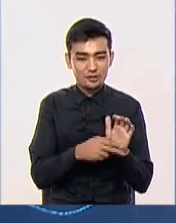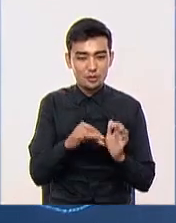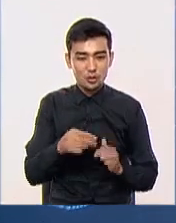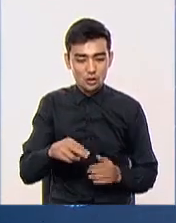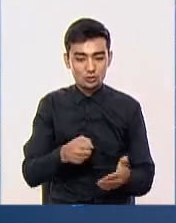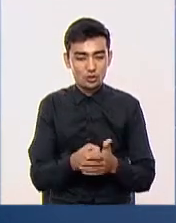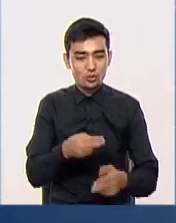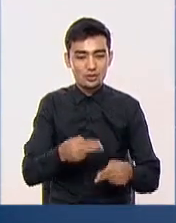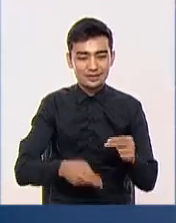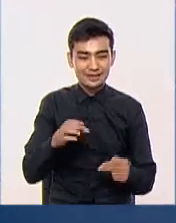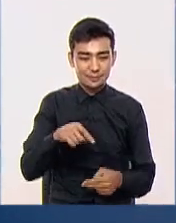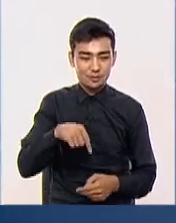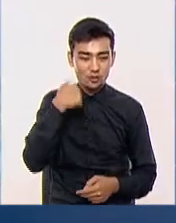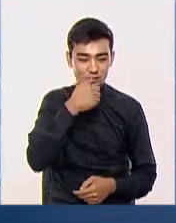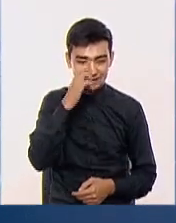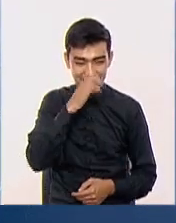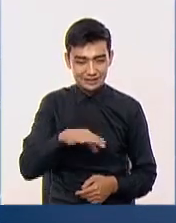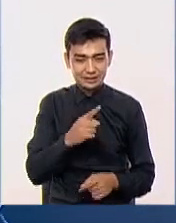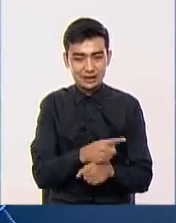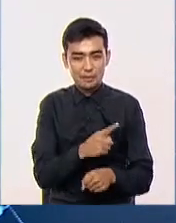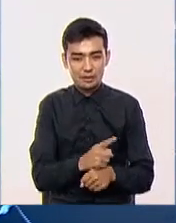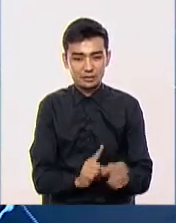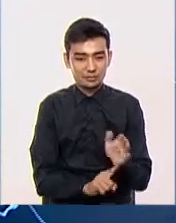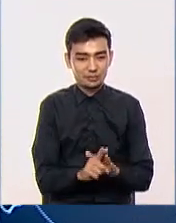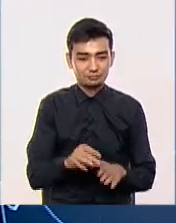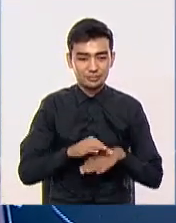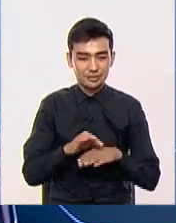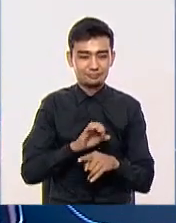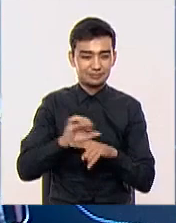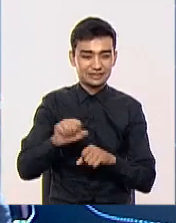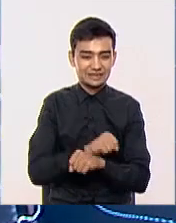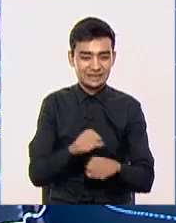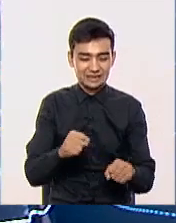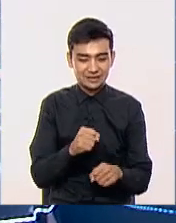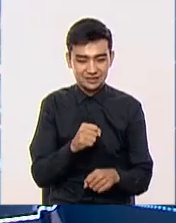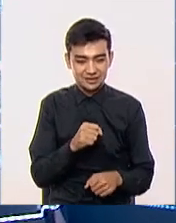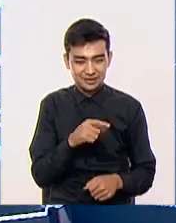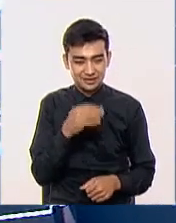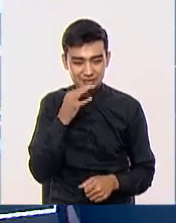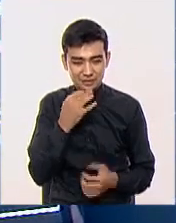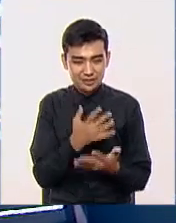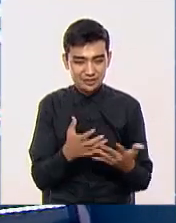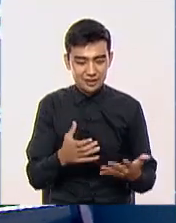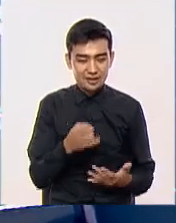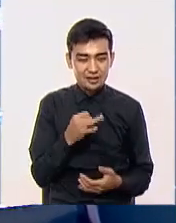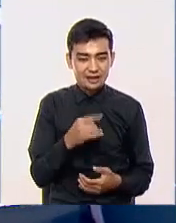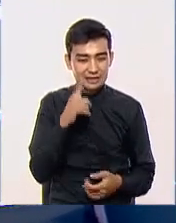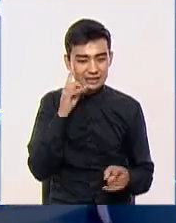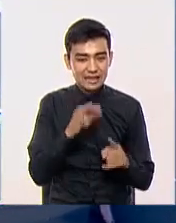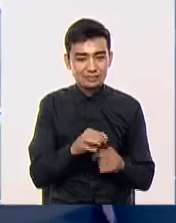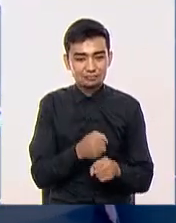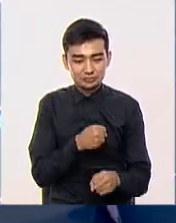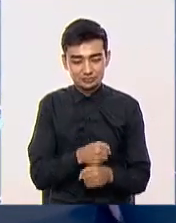конца сентября этого года в стране ввели ограничения на вывоз семян подсолнечника на такие меры пошли в целых целях обеспечения